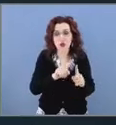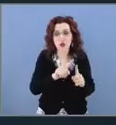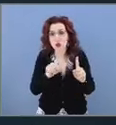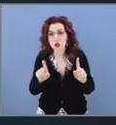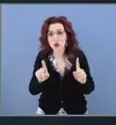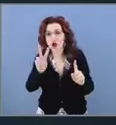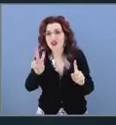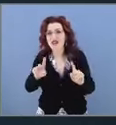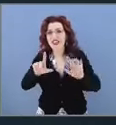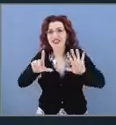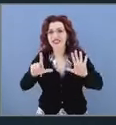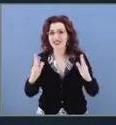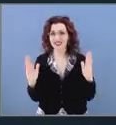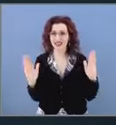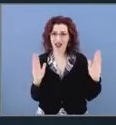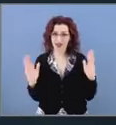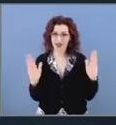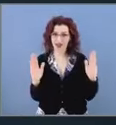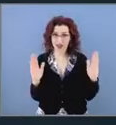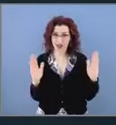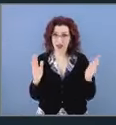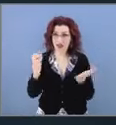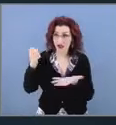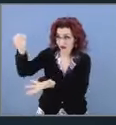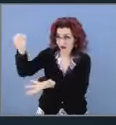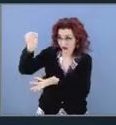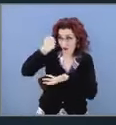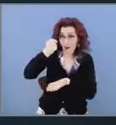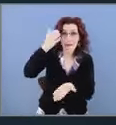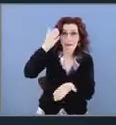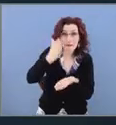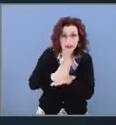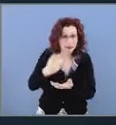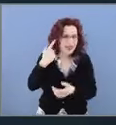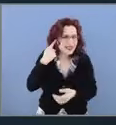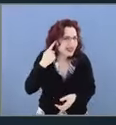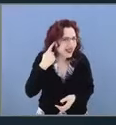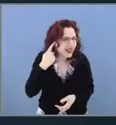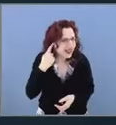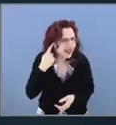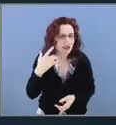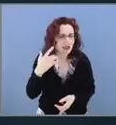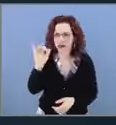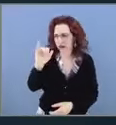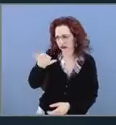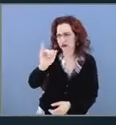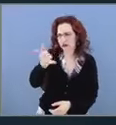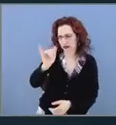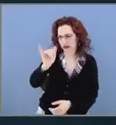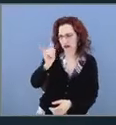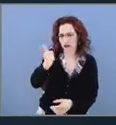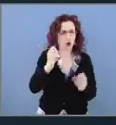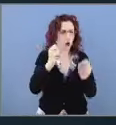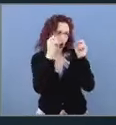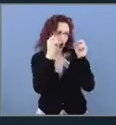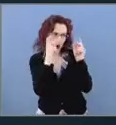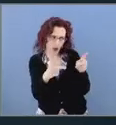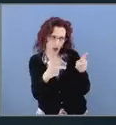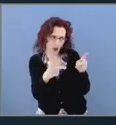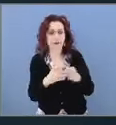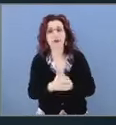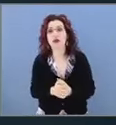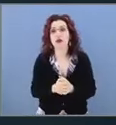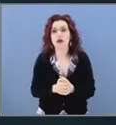saranno ma si sente? Sì. Ok, allora più della metà di queste